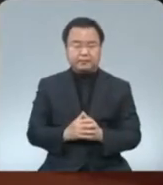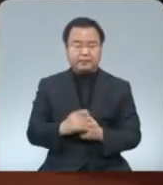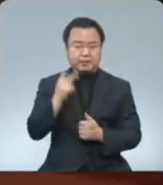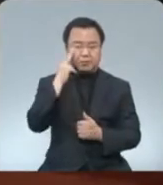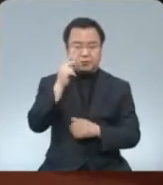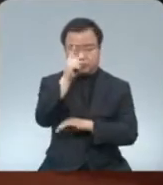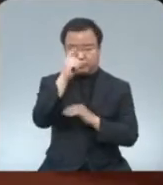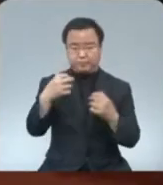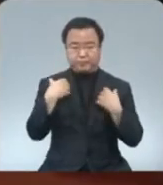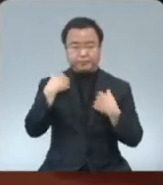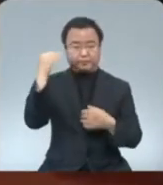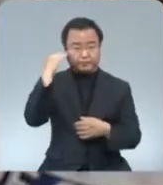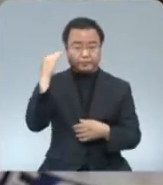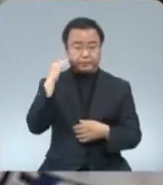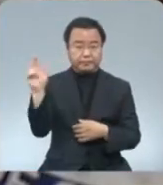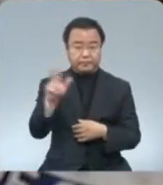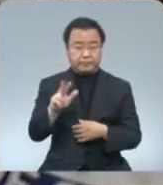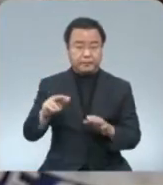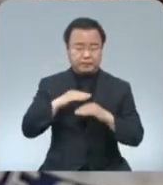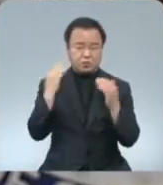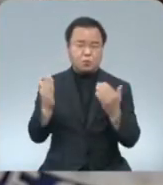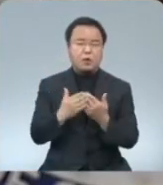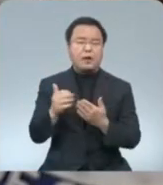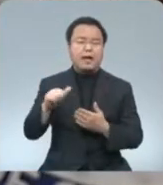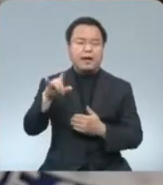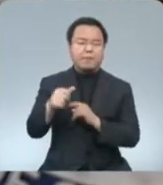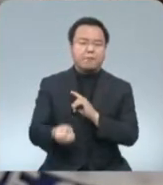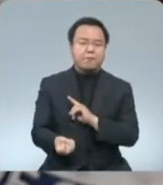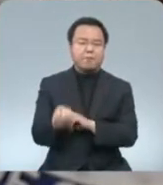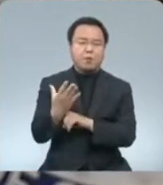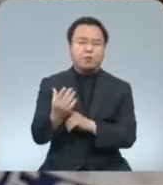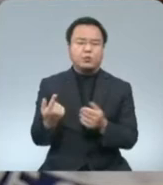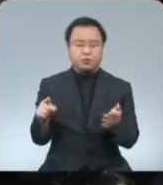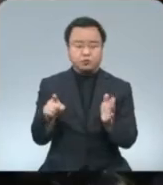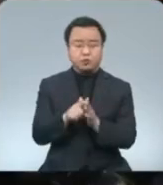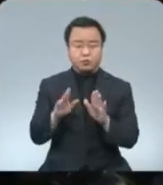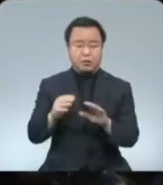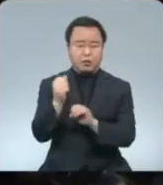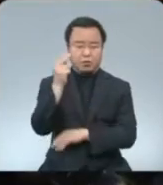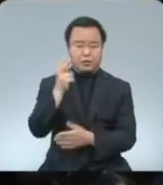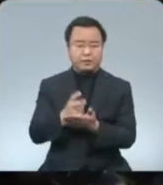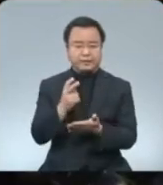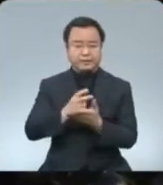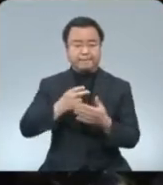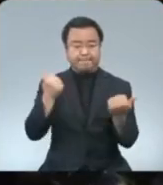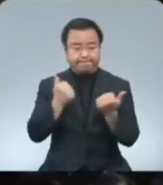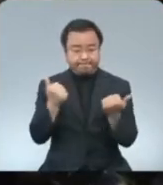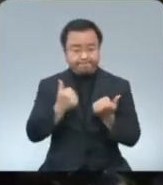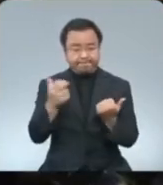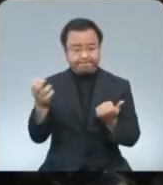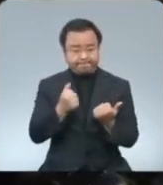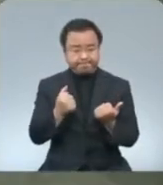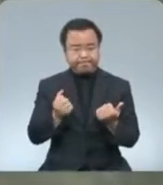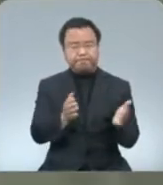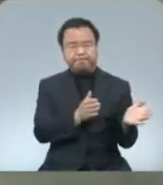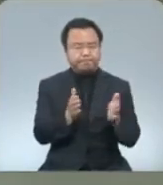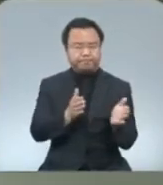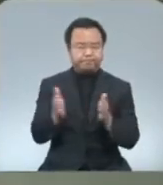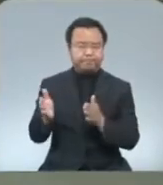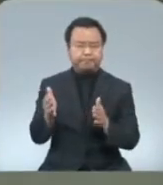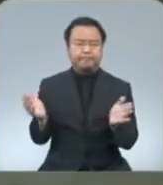чен ына о том что пхеньян должен быть готов к диалогу так и конфронтации подчеркнул необходимость